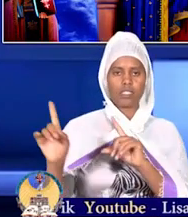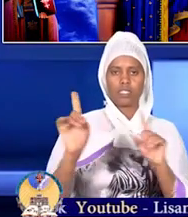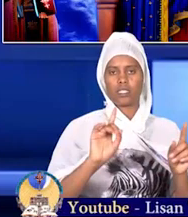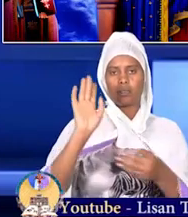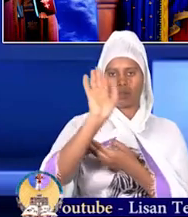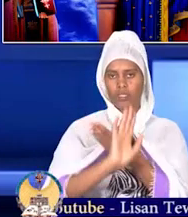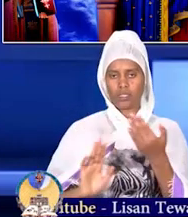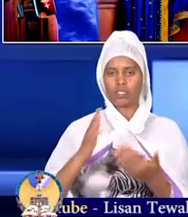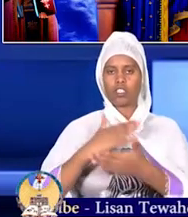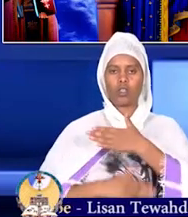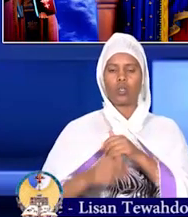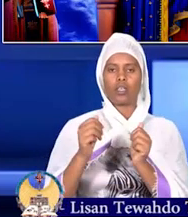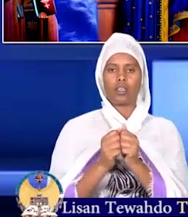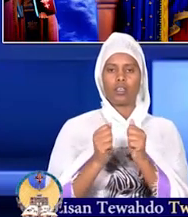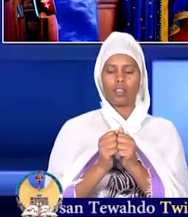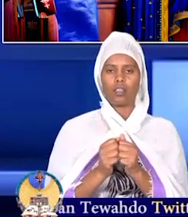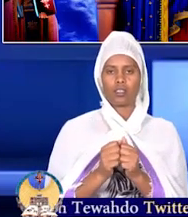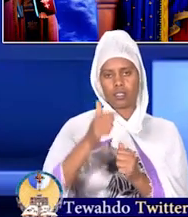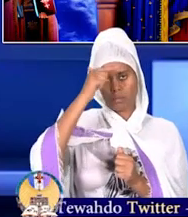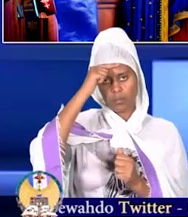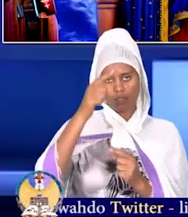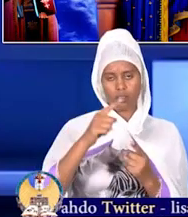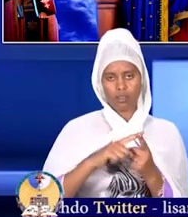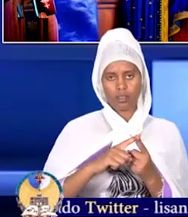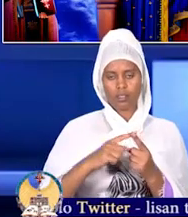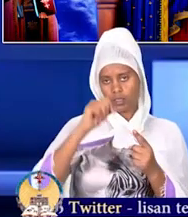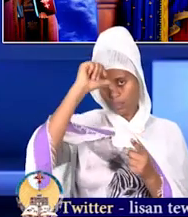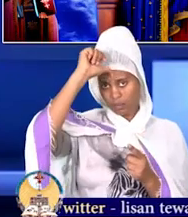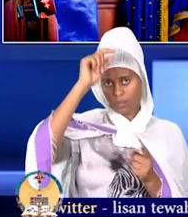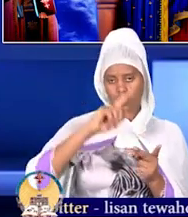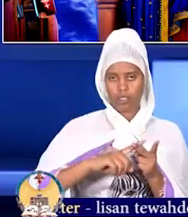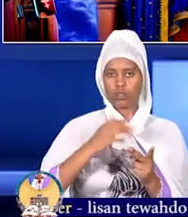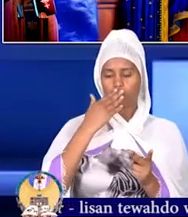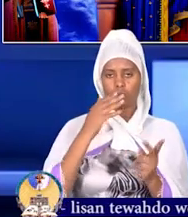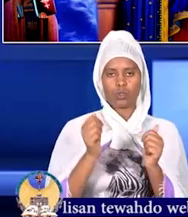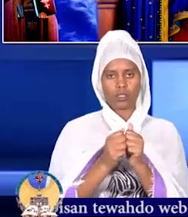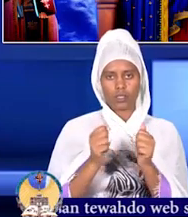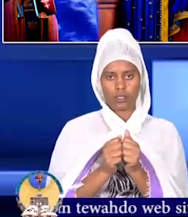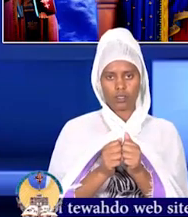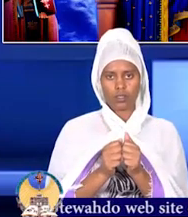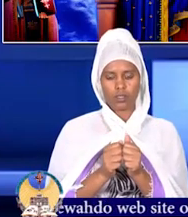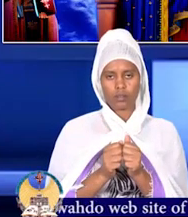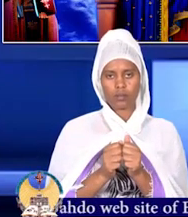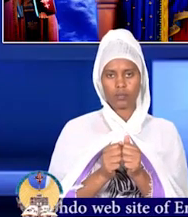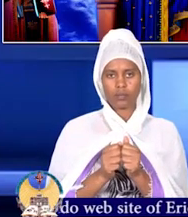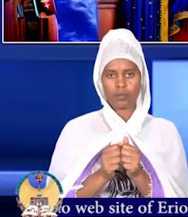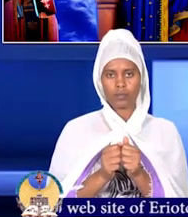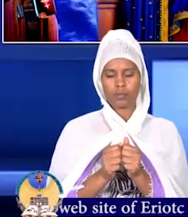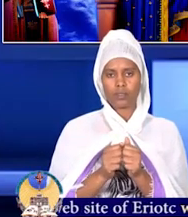حنات سب نغدحن زد ليا نجارات إمنات تمكات سناي تجوار